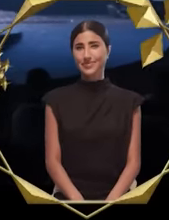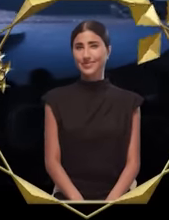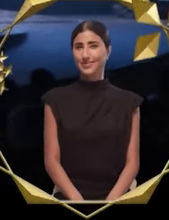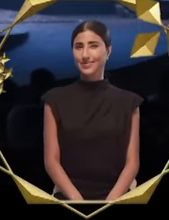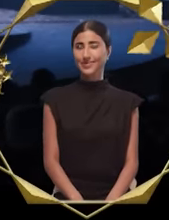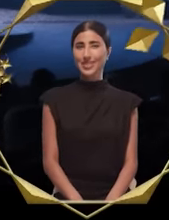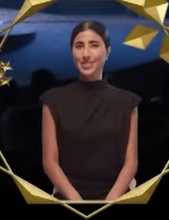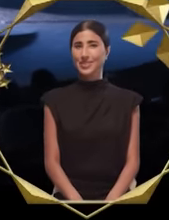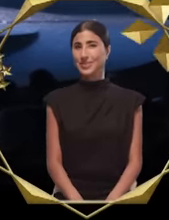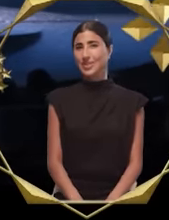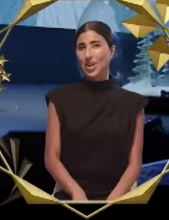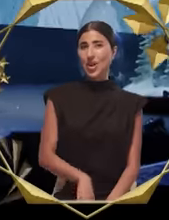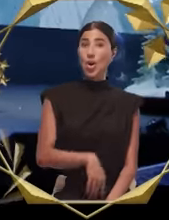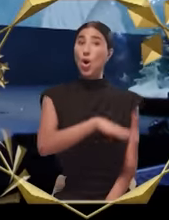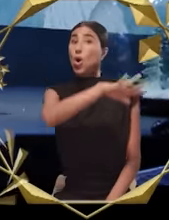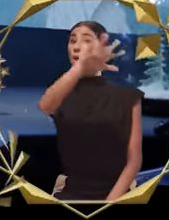قصير.